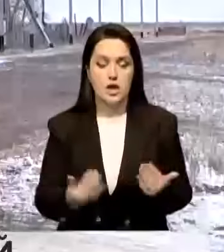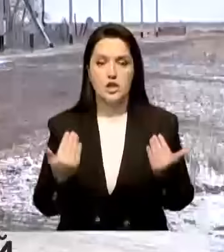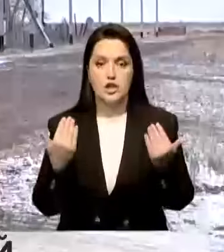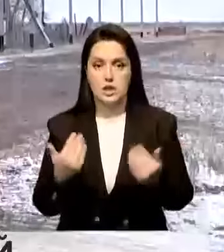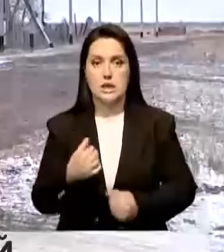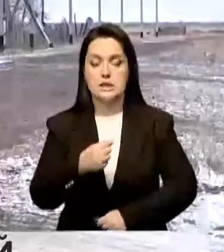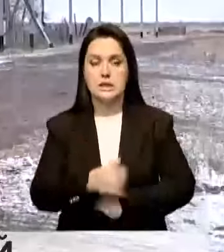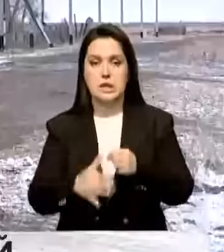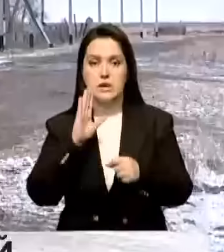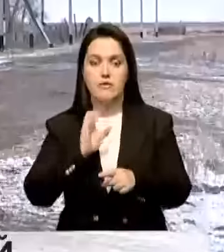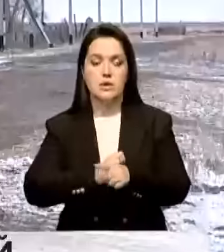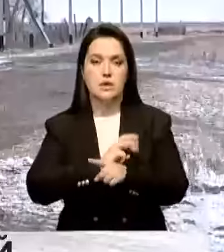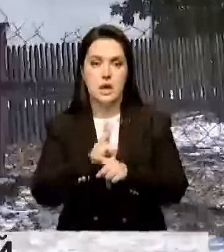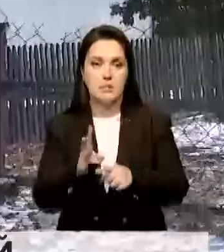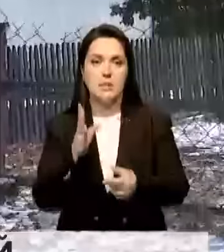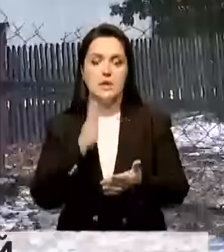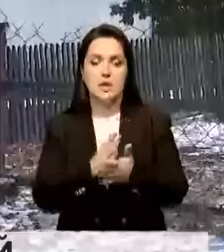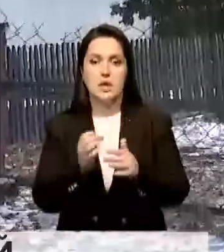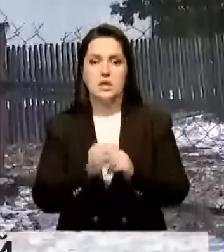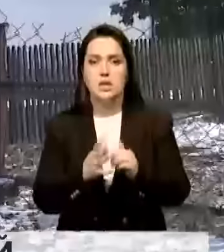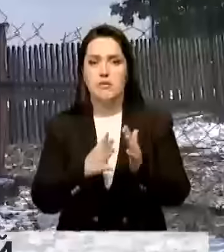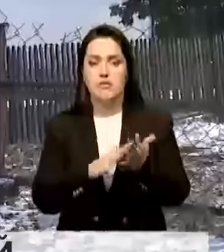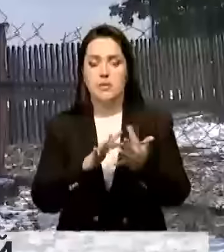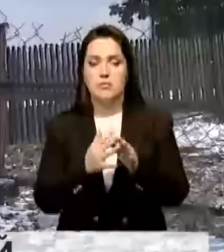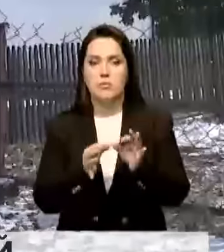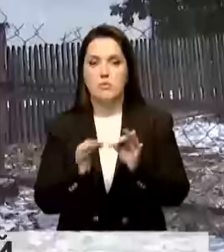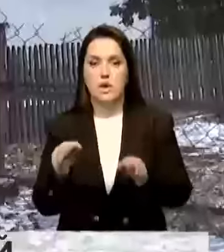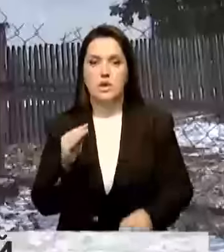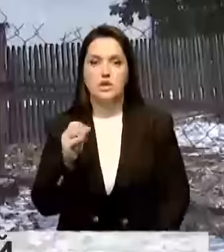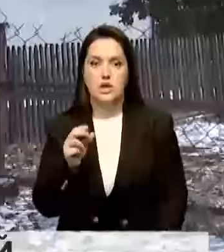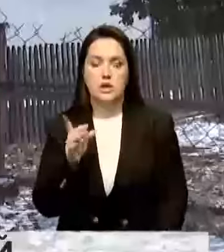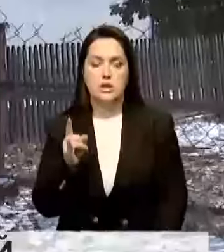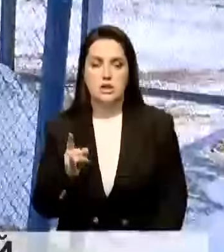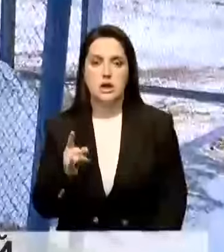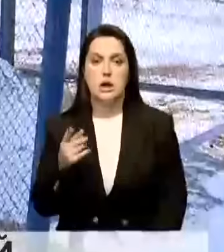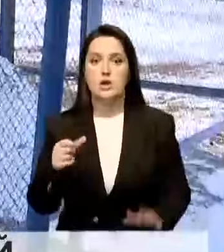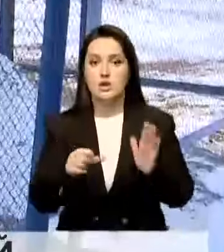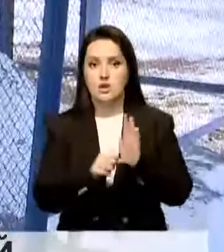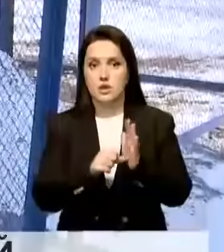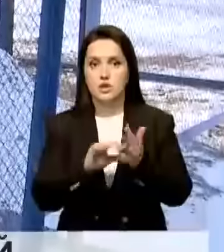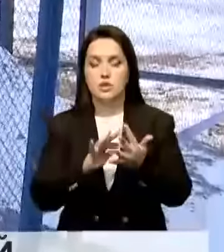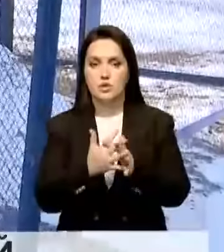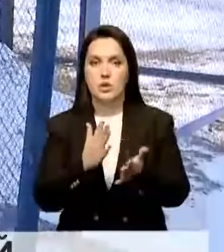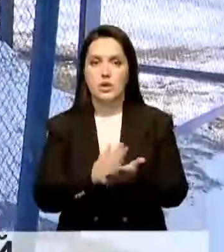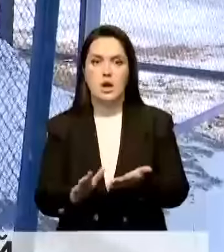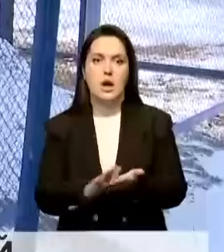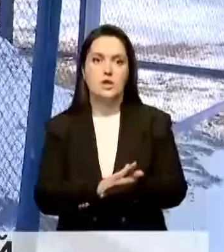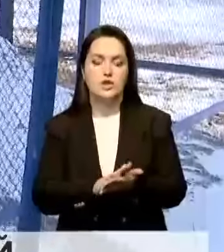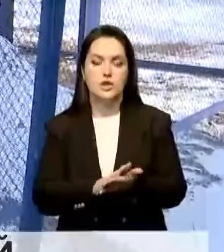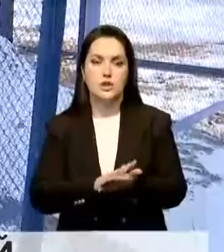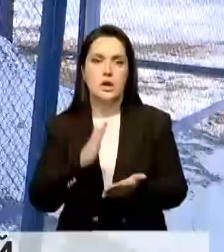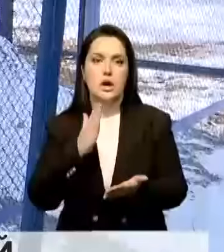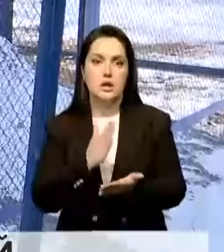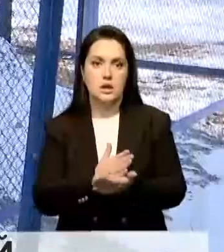центральным водоснабжением обеспечены 19 населенных пунктов Жаксинского района. В остальных 6 селах есть очистительные блок-модули.